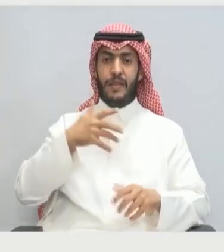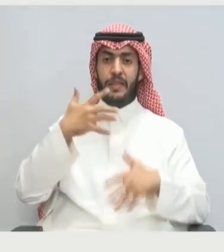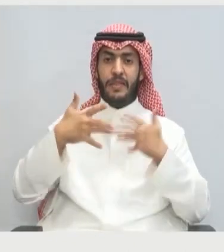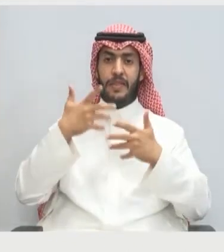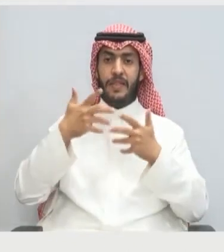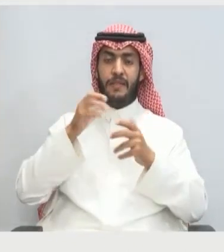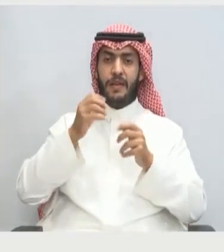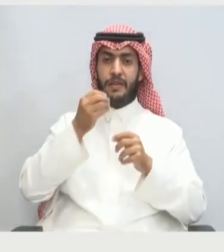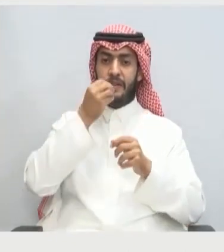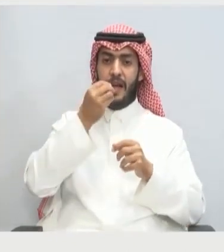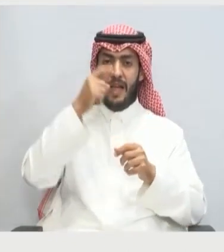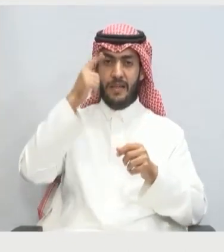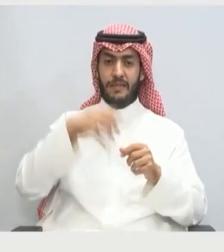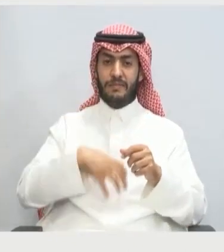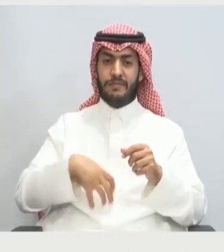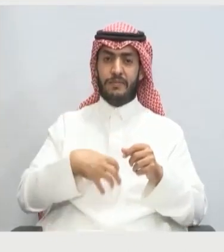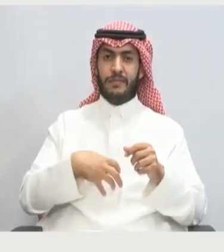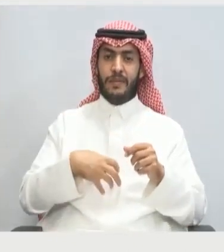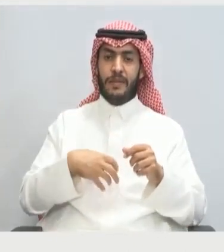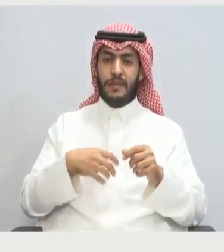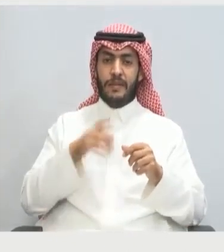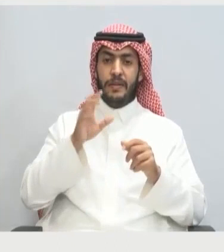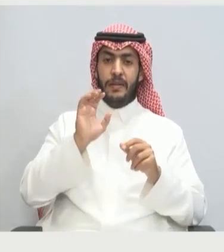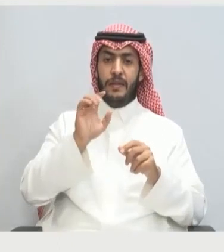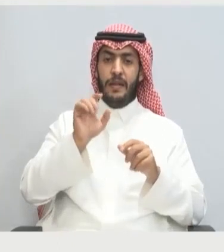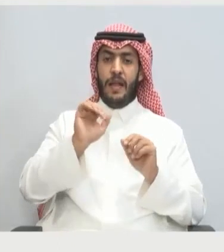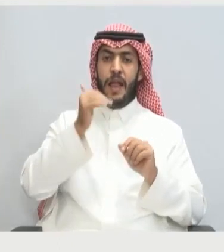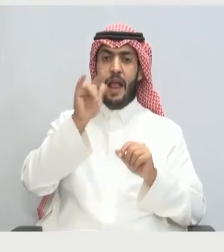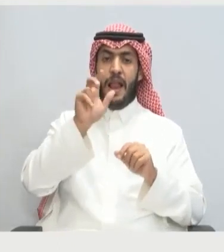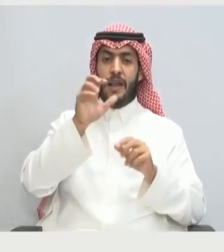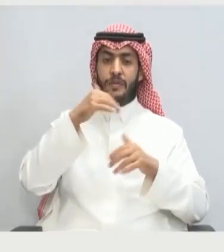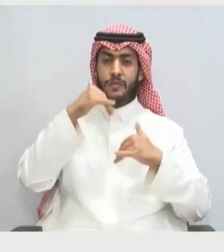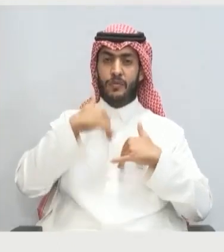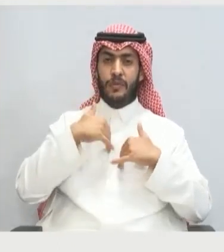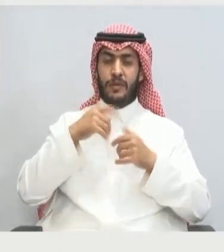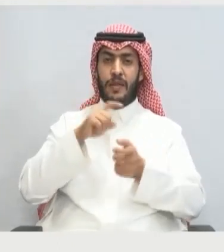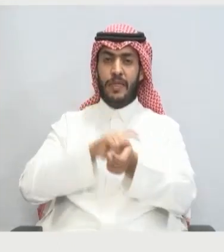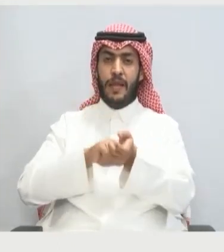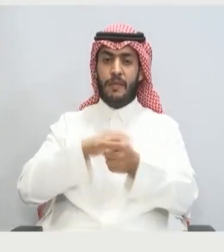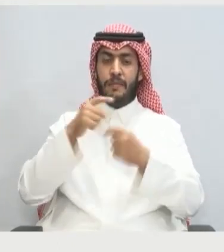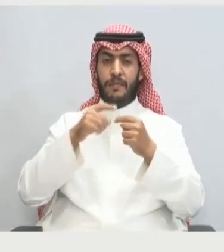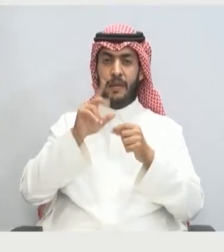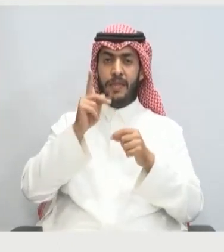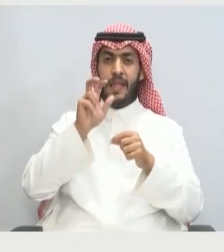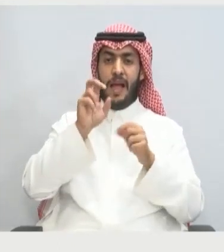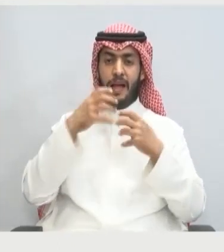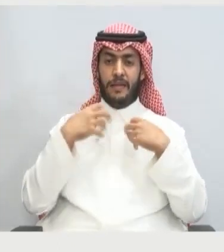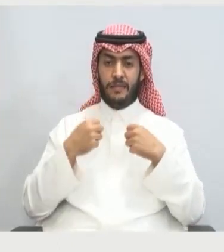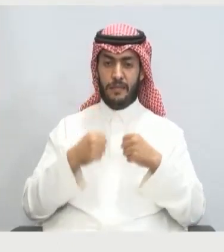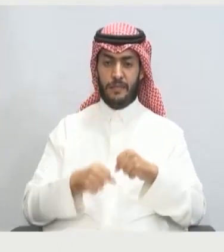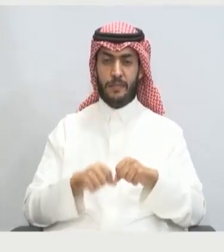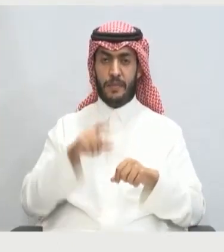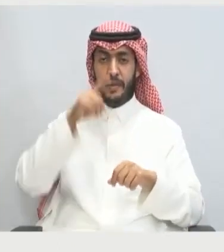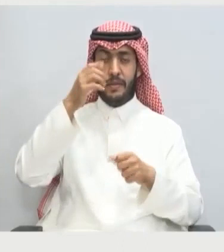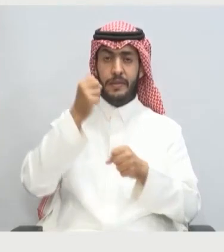في داخل جسم الانسان فيتم هضم الطعام داخل كل خليه من خلايا الجسم الاساس فيها هي انتاج الطاقه